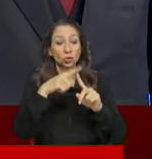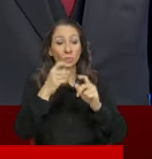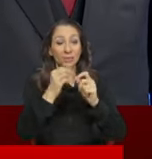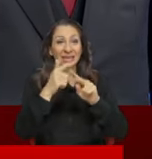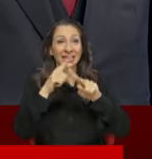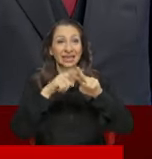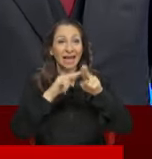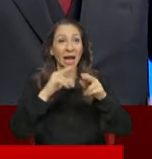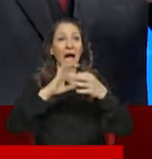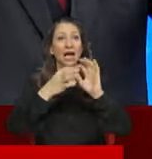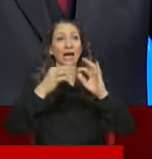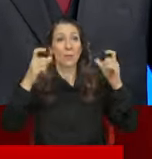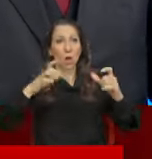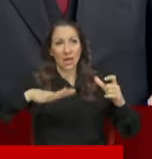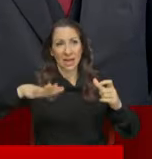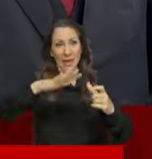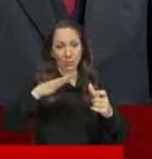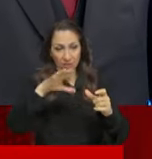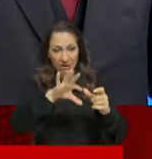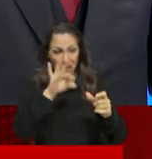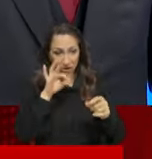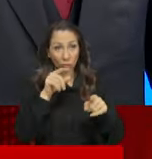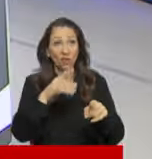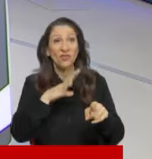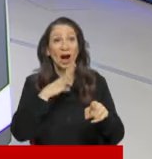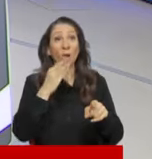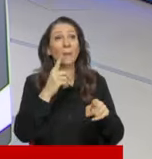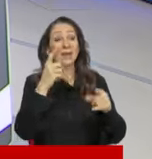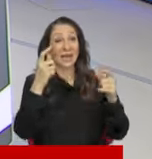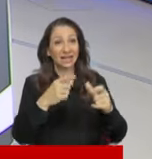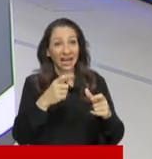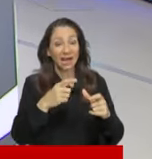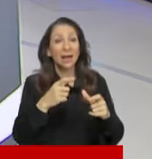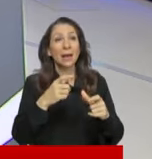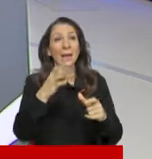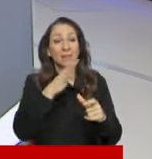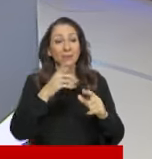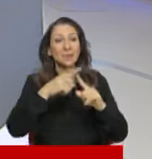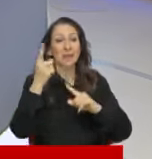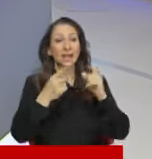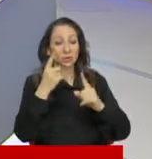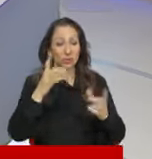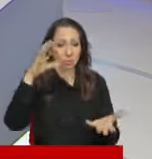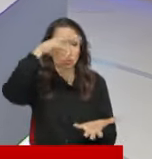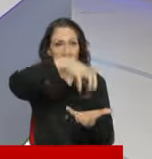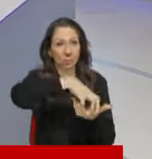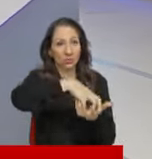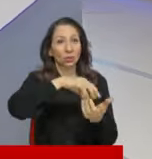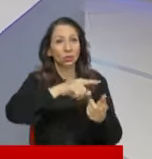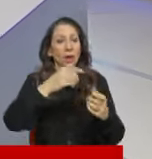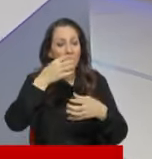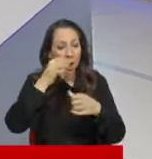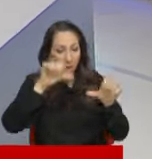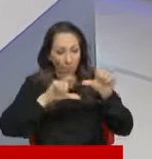takla Halkalı bölgesindeki bir bölgeyi belirledik buradaki var olan bir yapıda Eee bilim ve teknoloji üssünü oluşturuyoruz burada